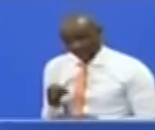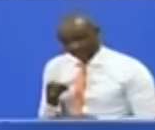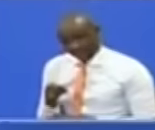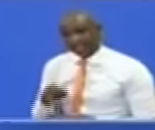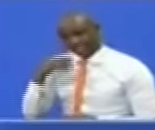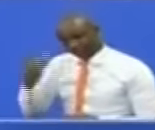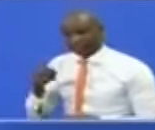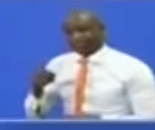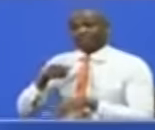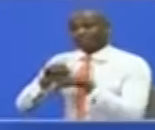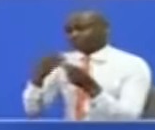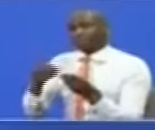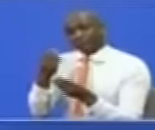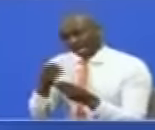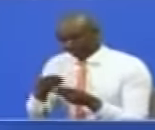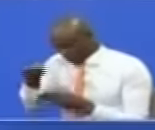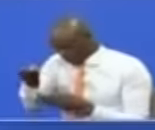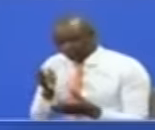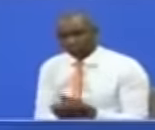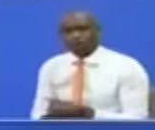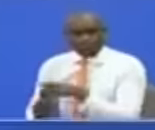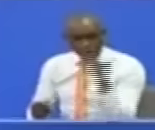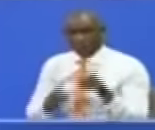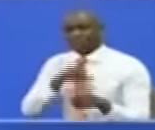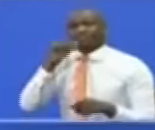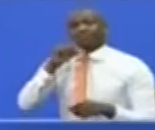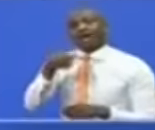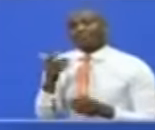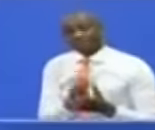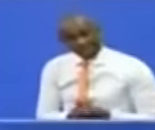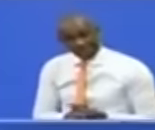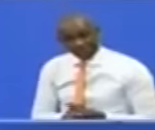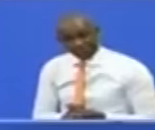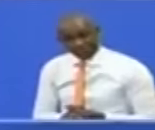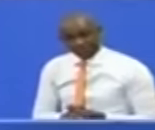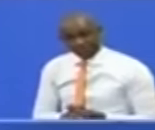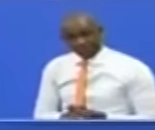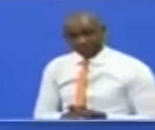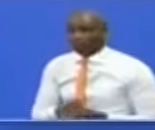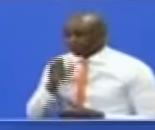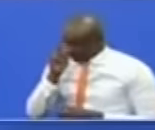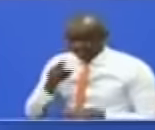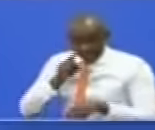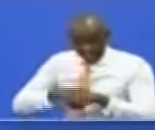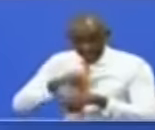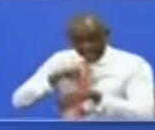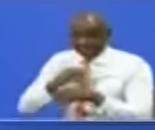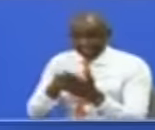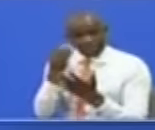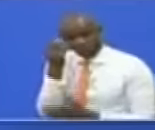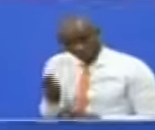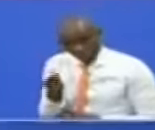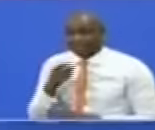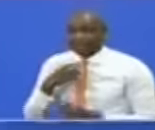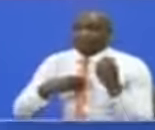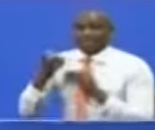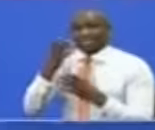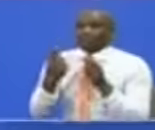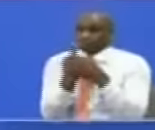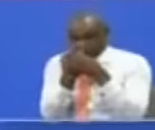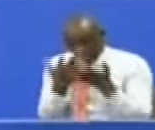wanapatia incentive wanapatia ile hari wale ambao wako huko chini kuendelea kwa sababu wakipata pesa kidogo wanaenda kununua